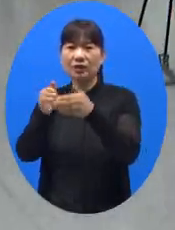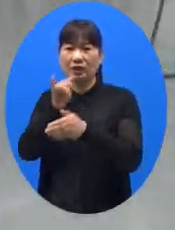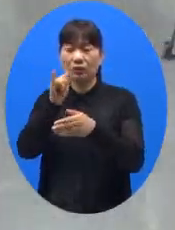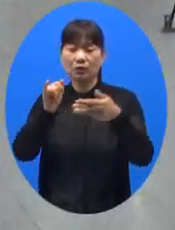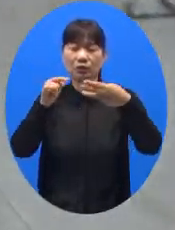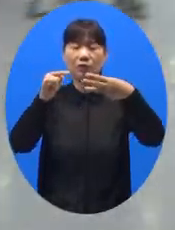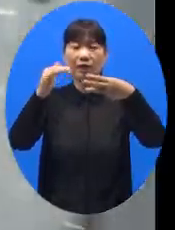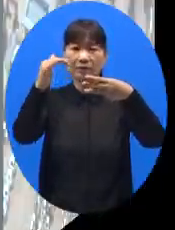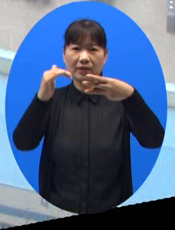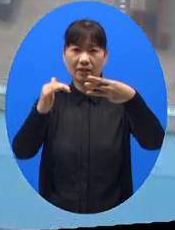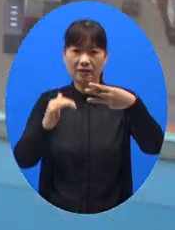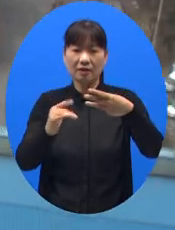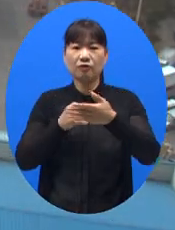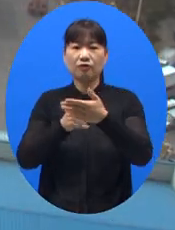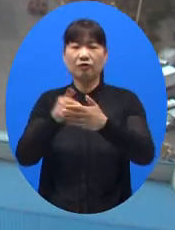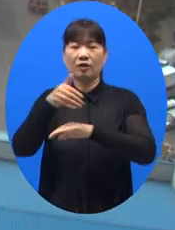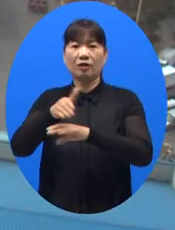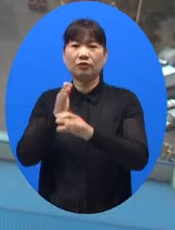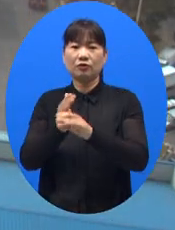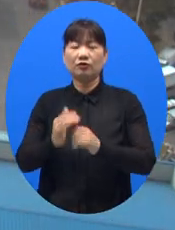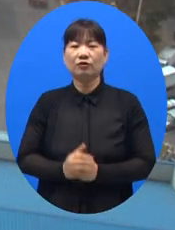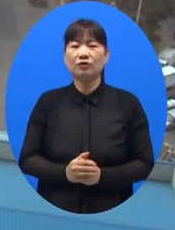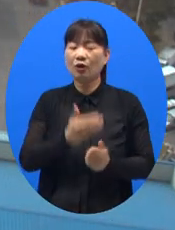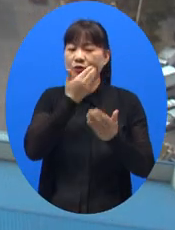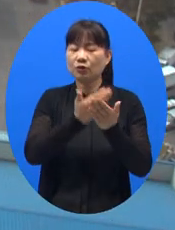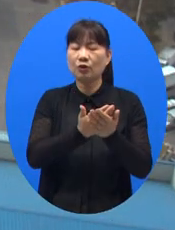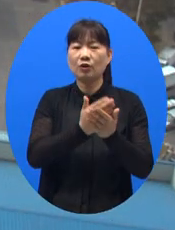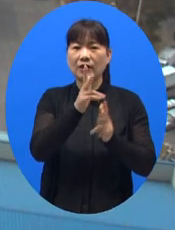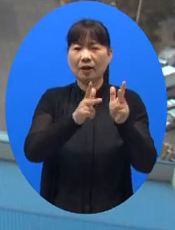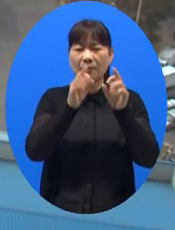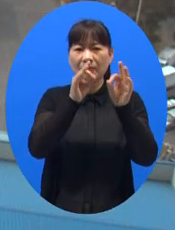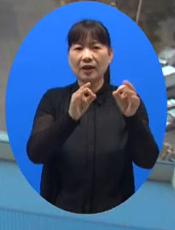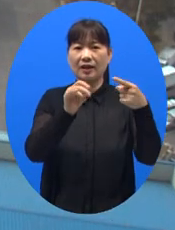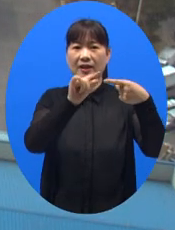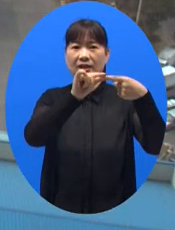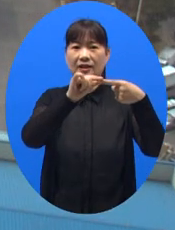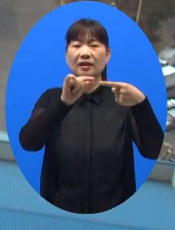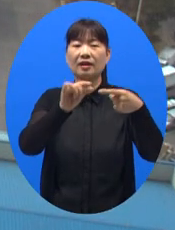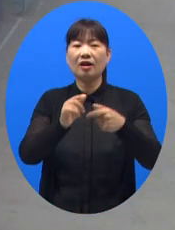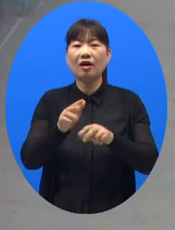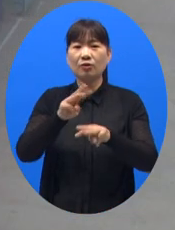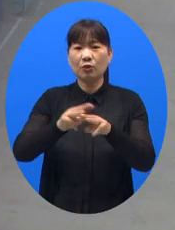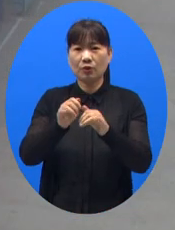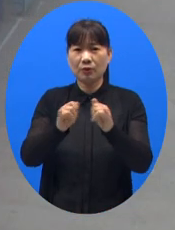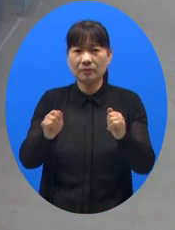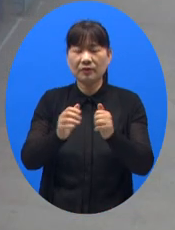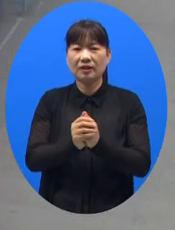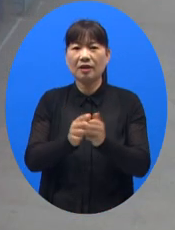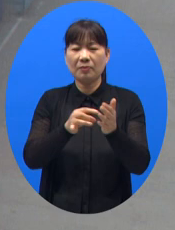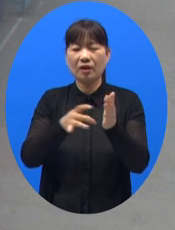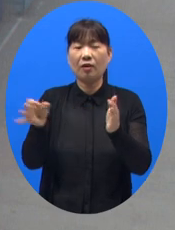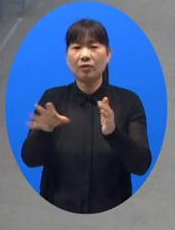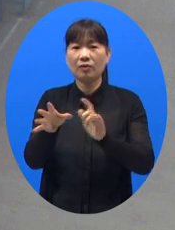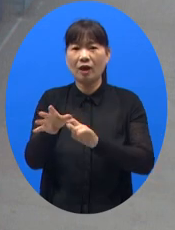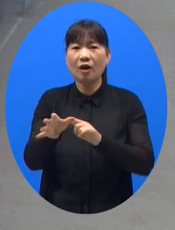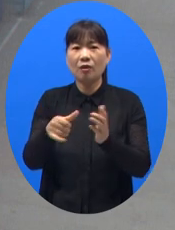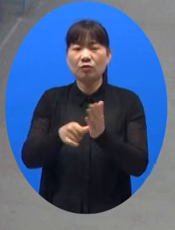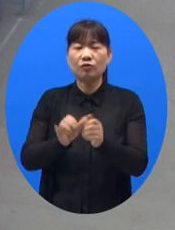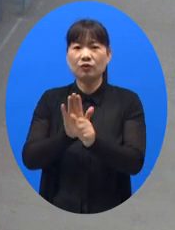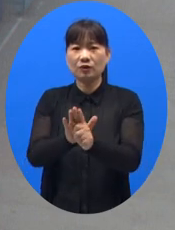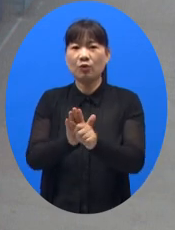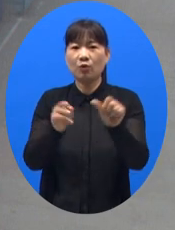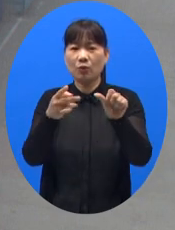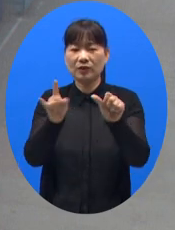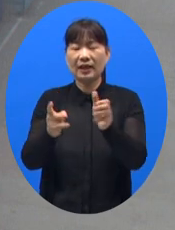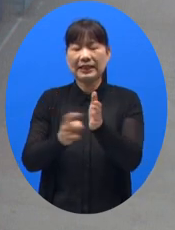추진한다는 방침입니다 단계별 주요 사업을 살펴보면 1단계는 농업인 면세유 및 물류비 지원 등 5대 긴급